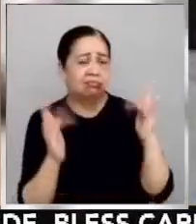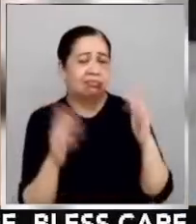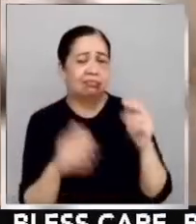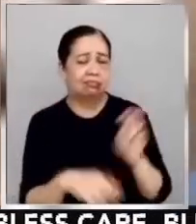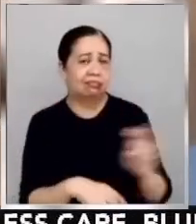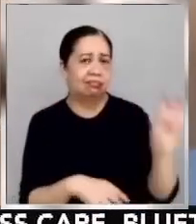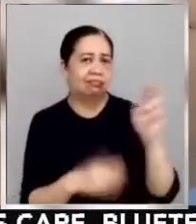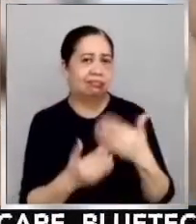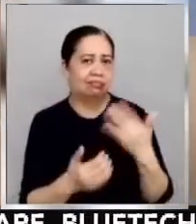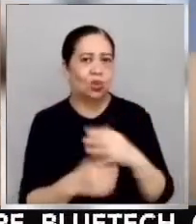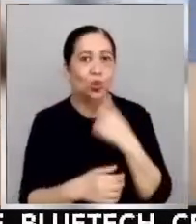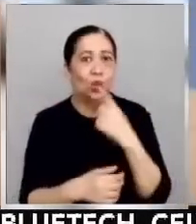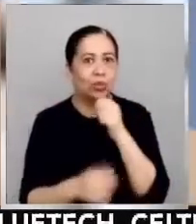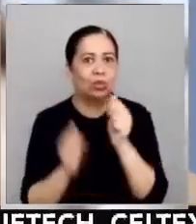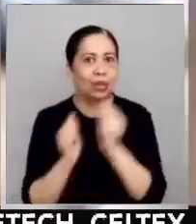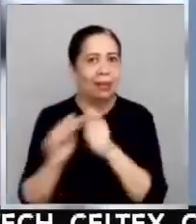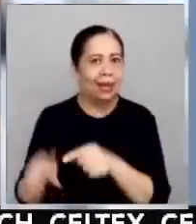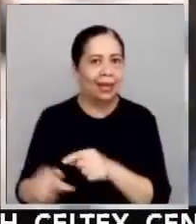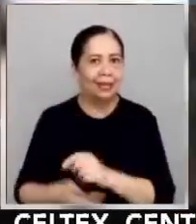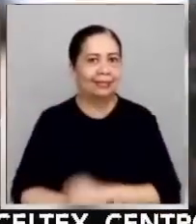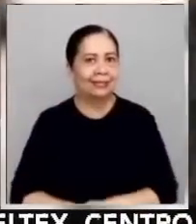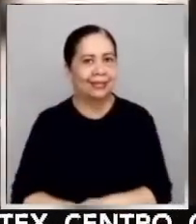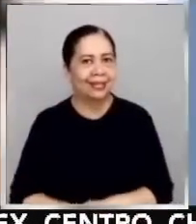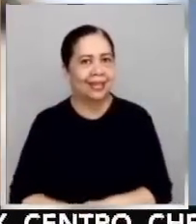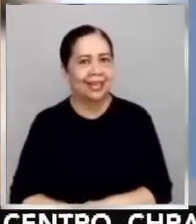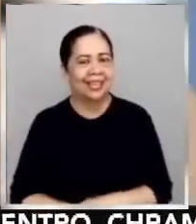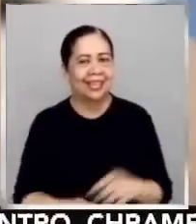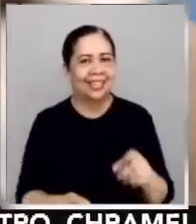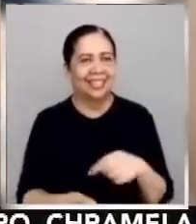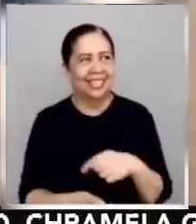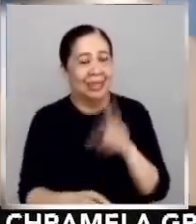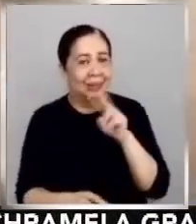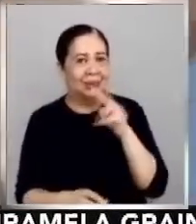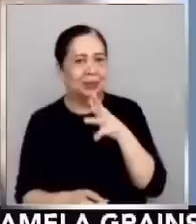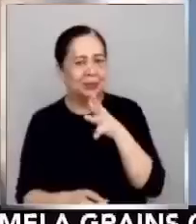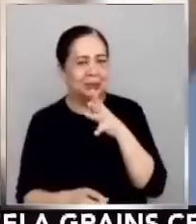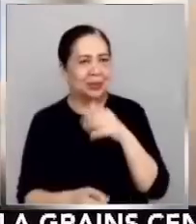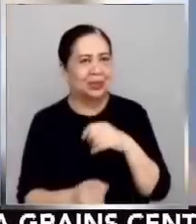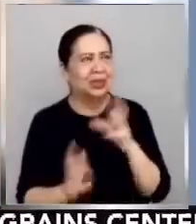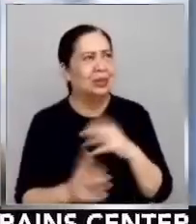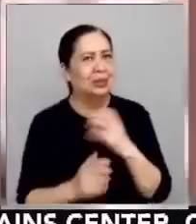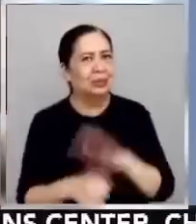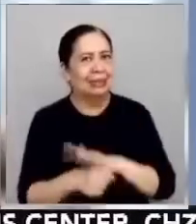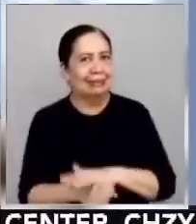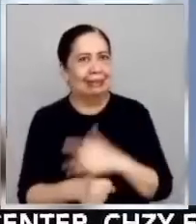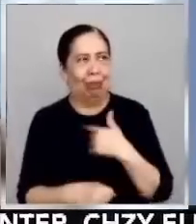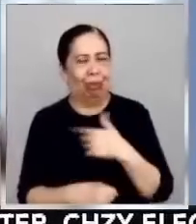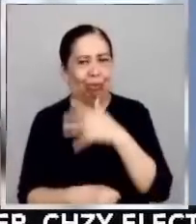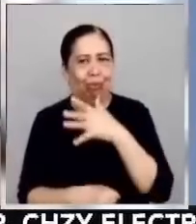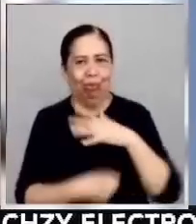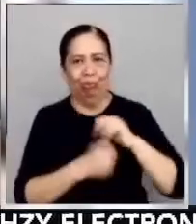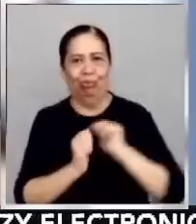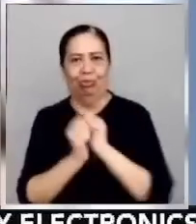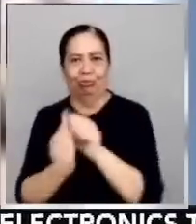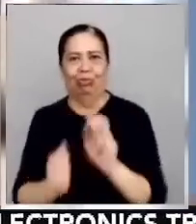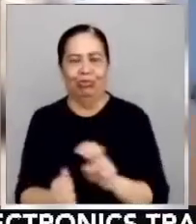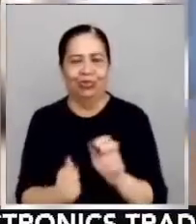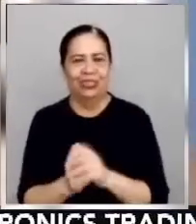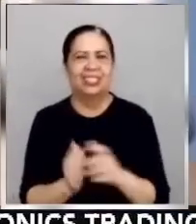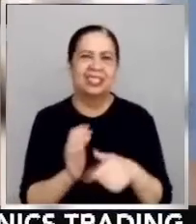sasama? Nanay ko, char. Baka ma-stress lang ako. Sometimes it's okay to take a